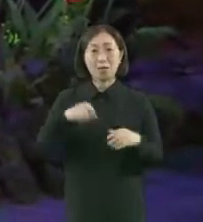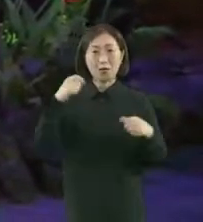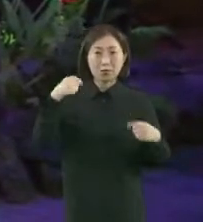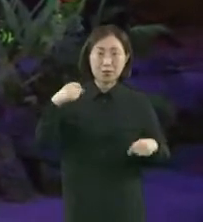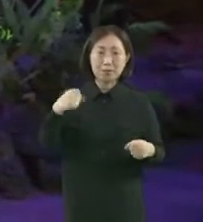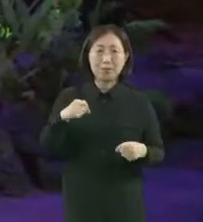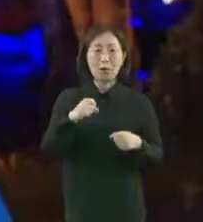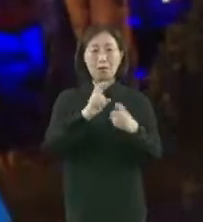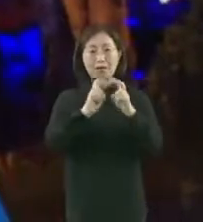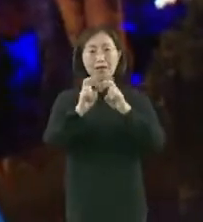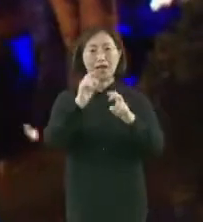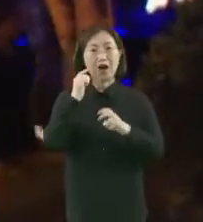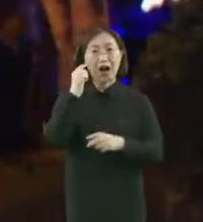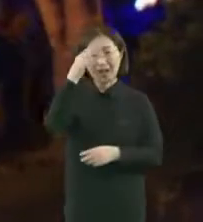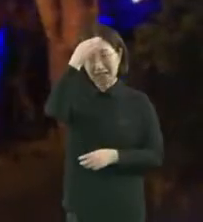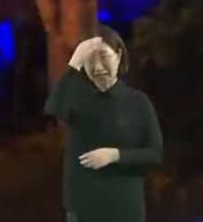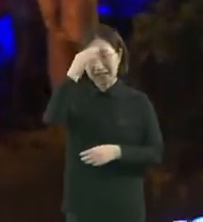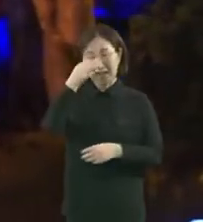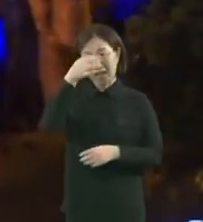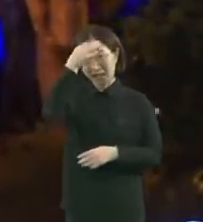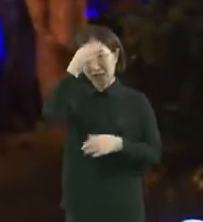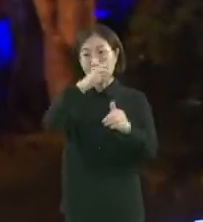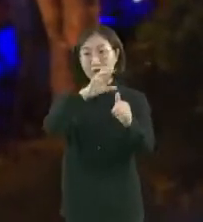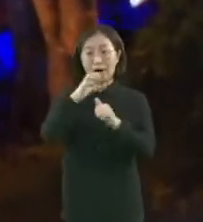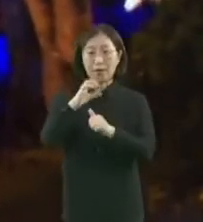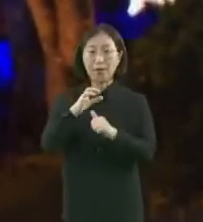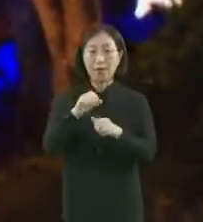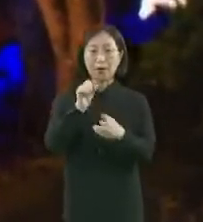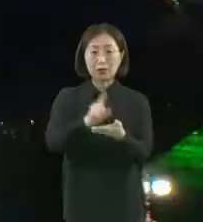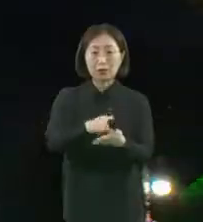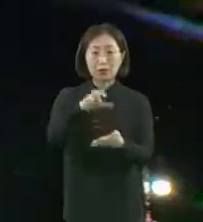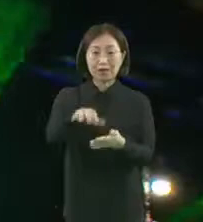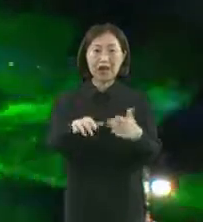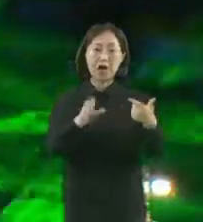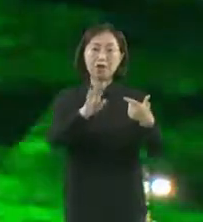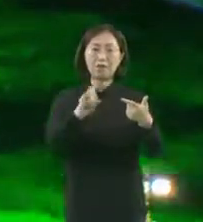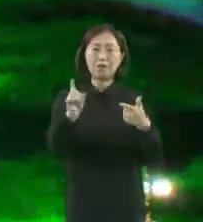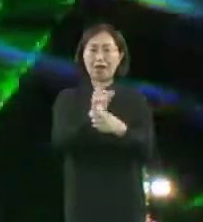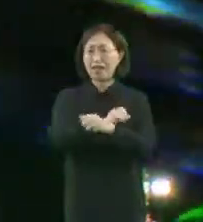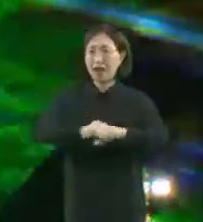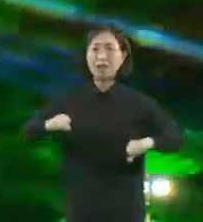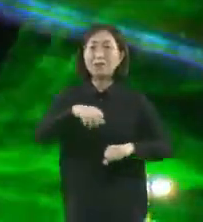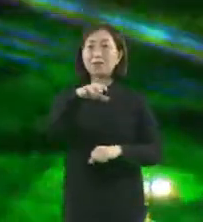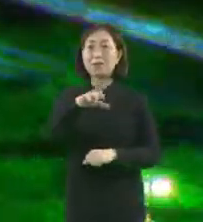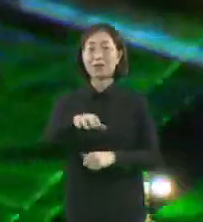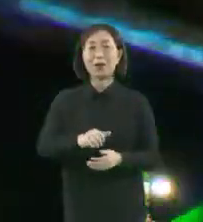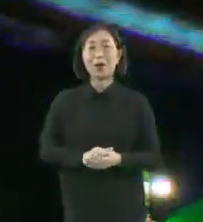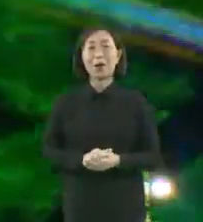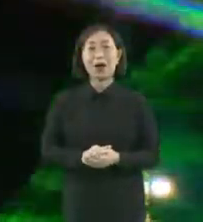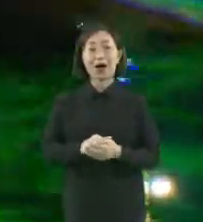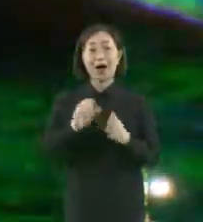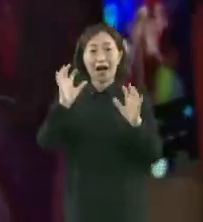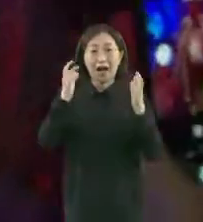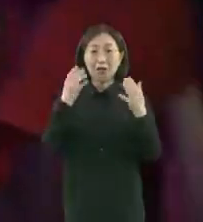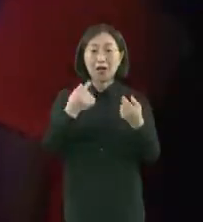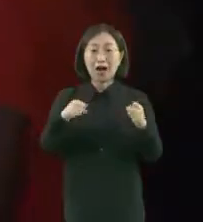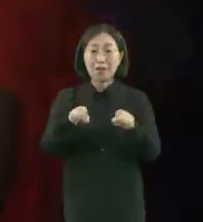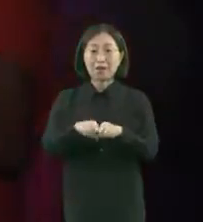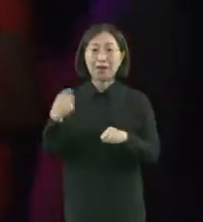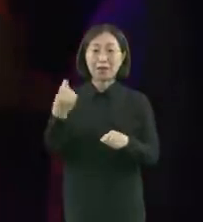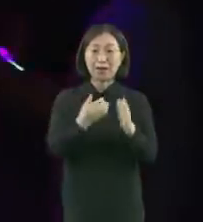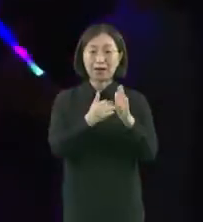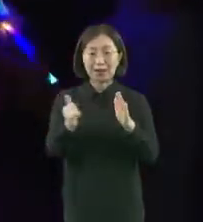미디어 아트 등 첨단 기술을 활용했는데 축구장 면적의 6배가 넘는 규모입니다. 아이들과 함께 찾은